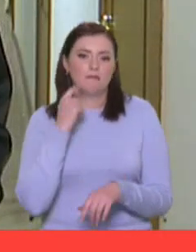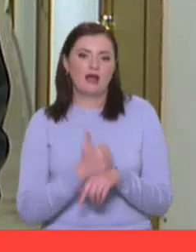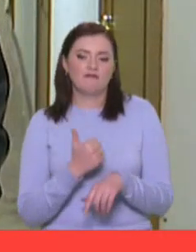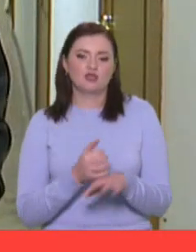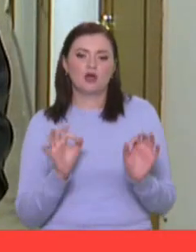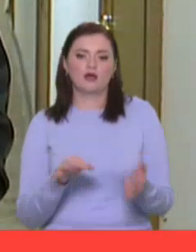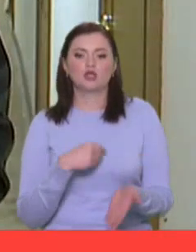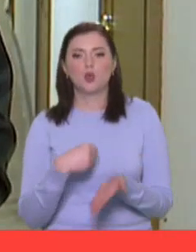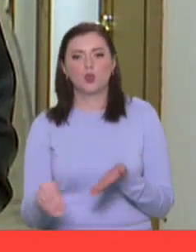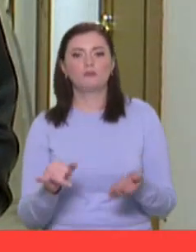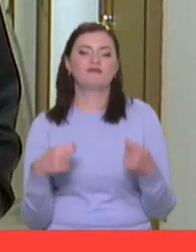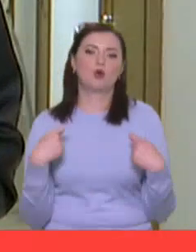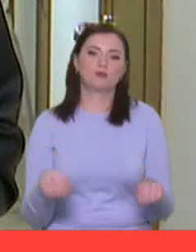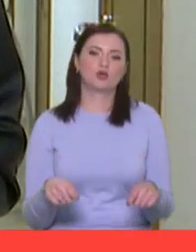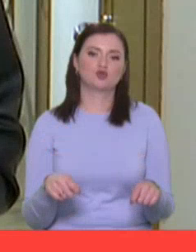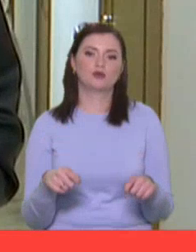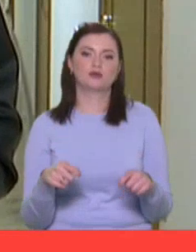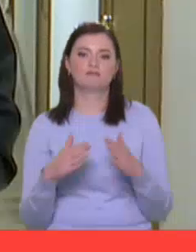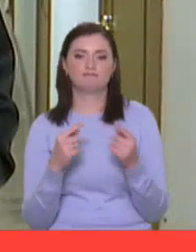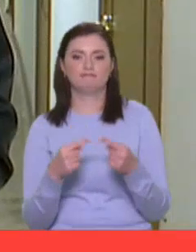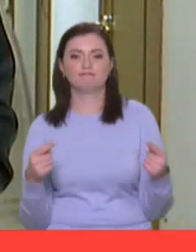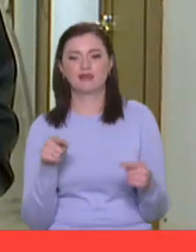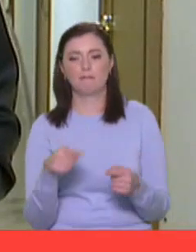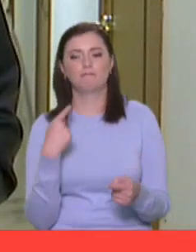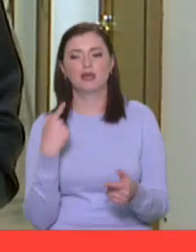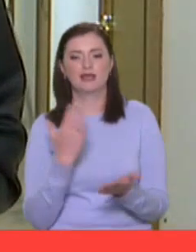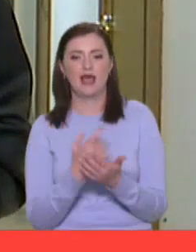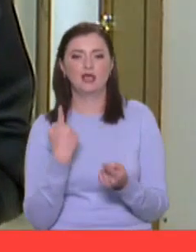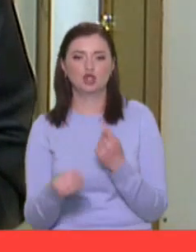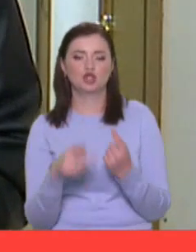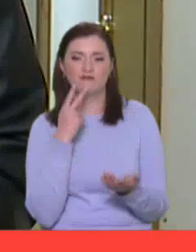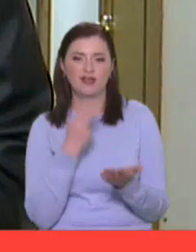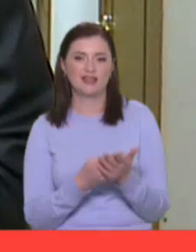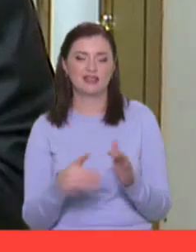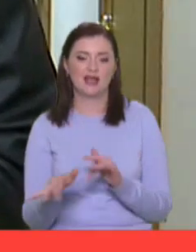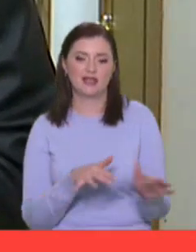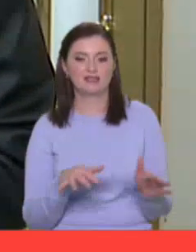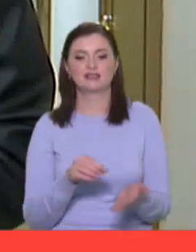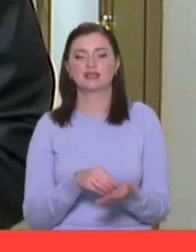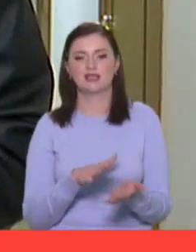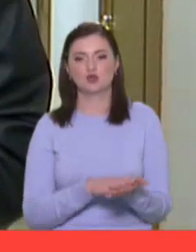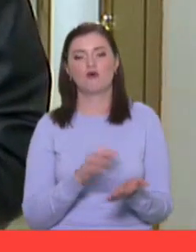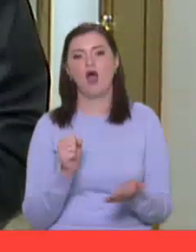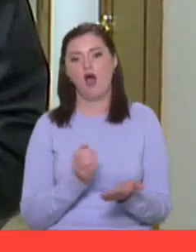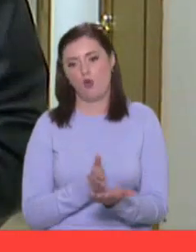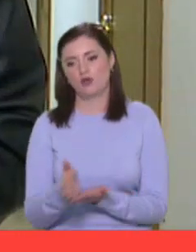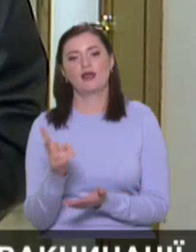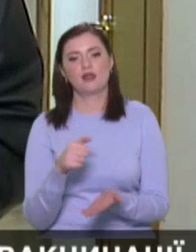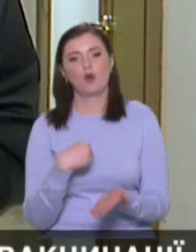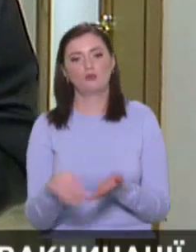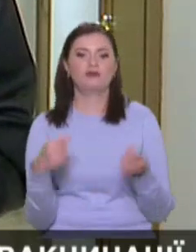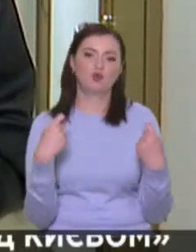якраз купівлею і продажу нерухомості, там є інші види діяльності зареєстроване, але здебільшого саме орієнтується на купівлю і